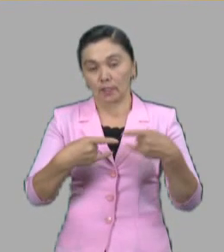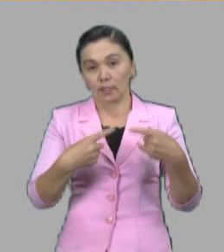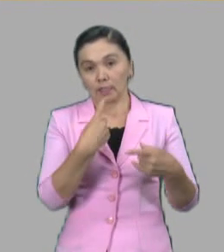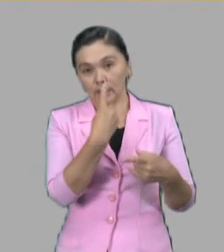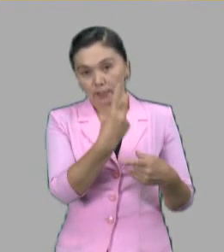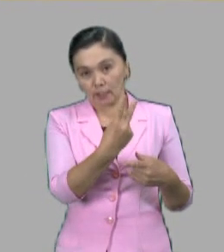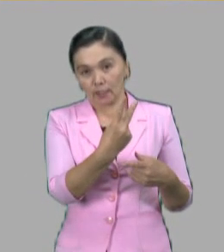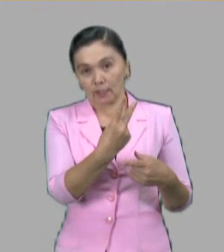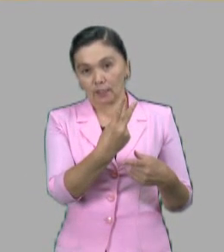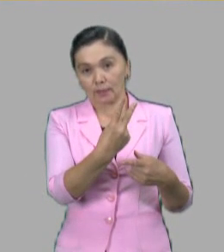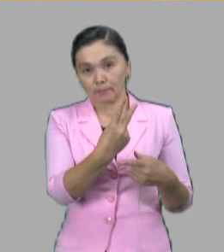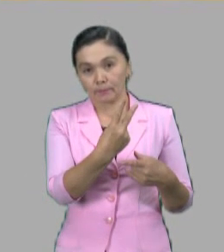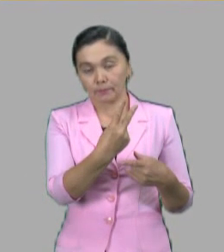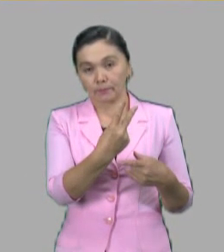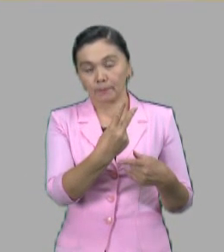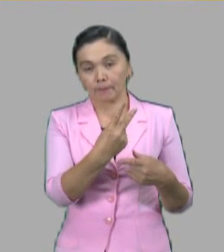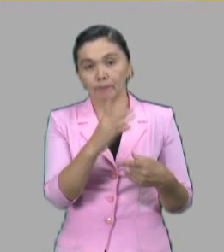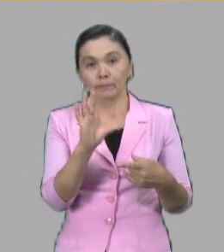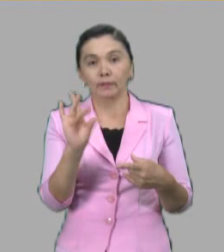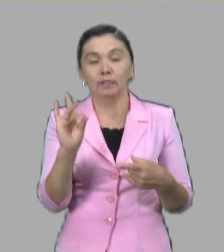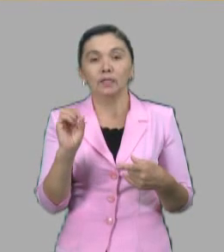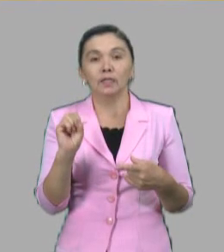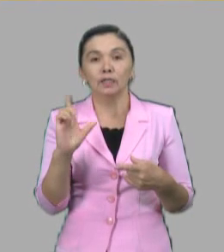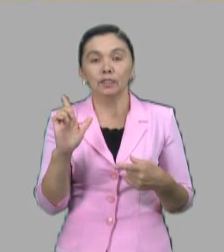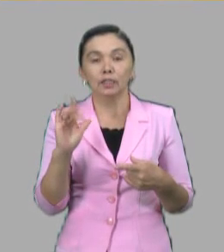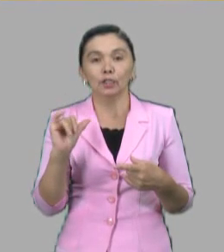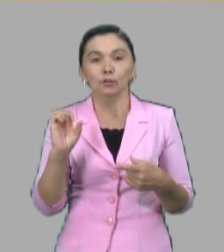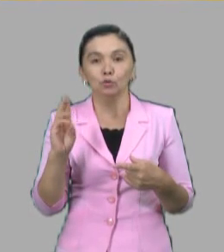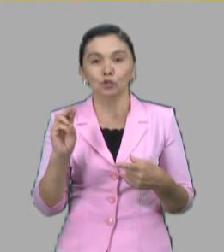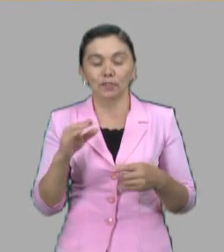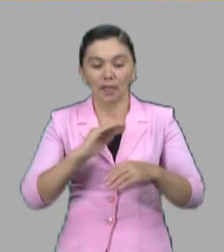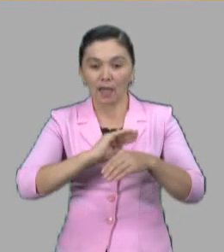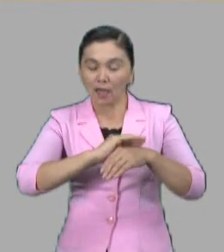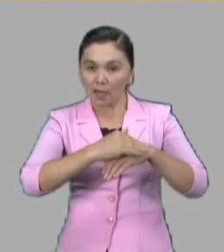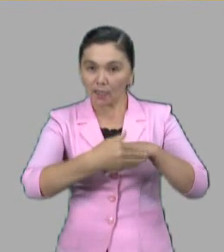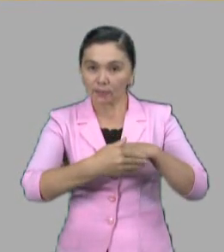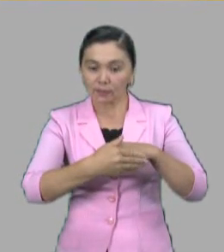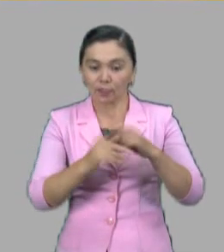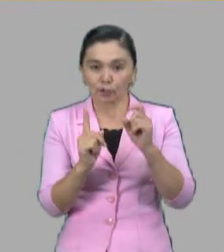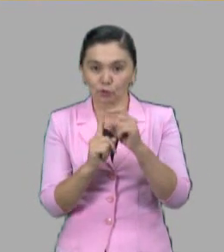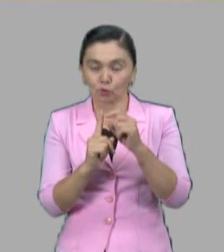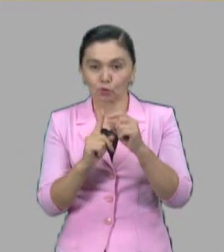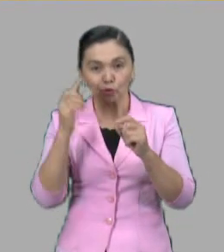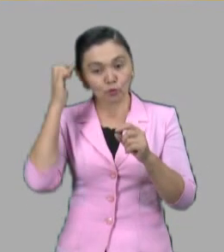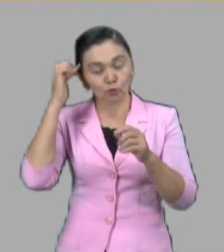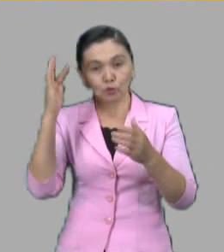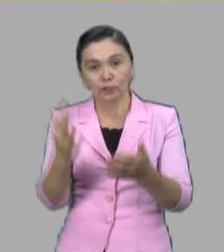Экранга карап, ребуста катылган сөздөрдү тапкыла.